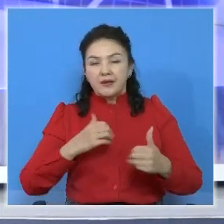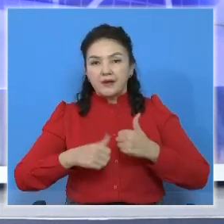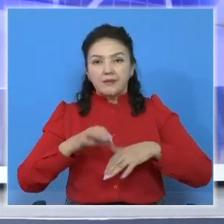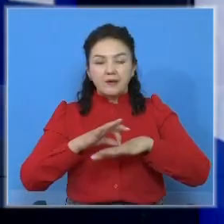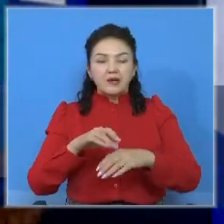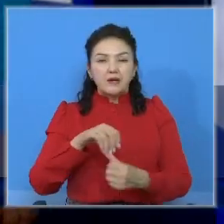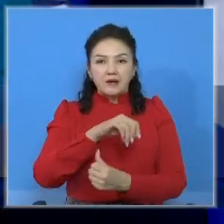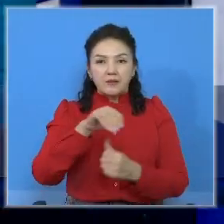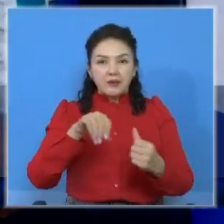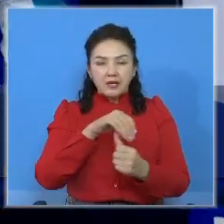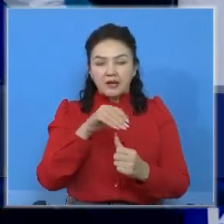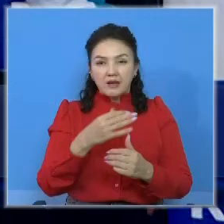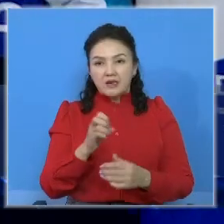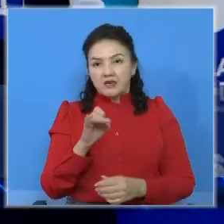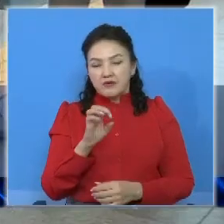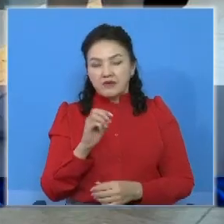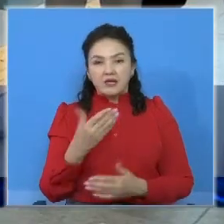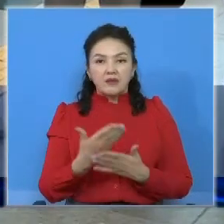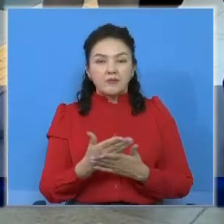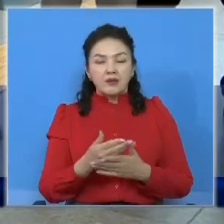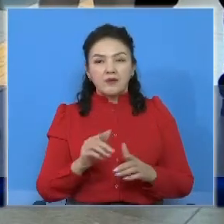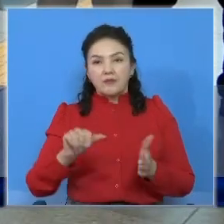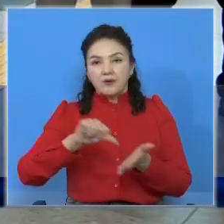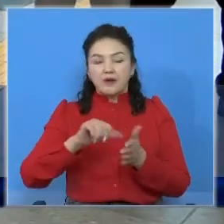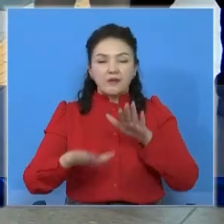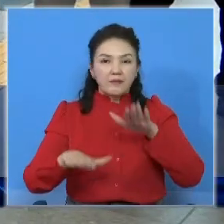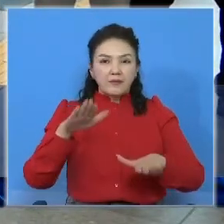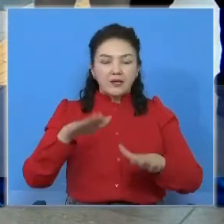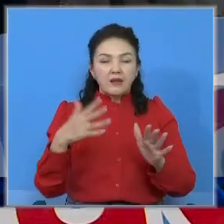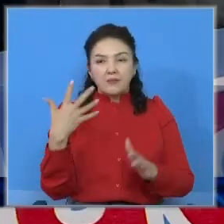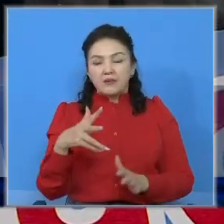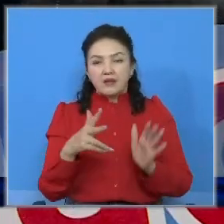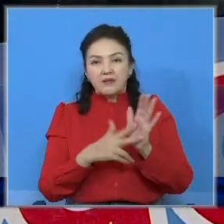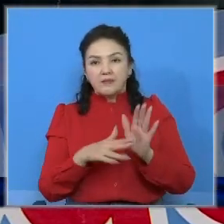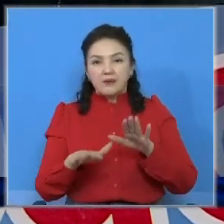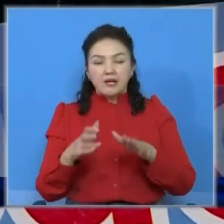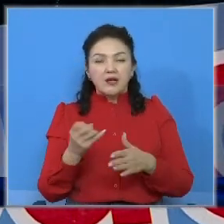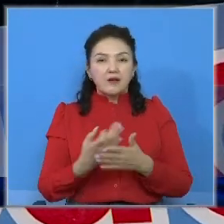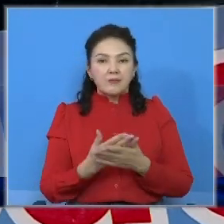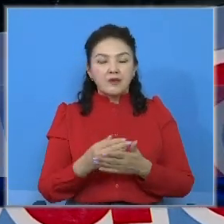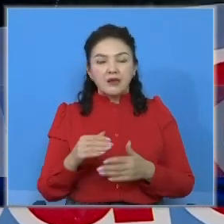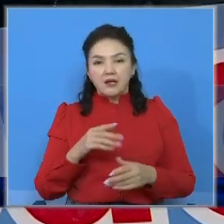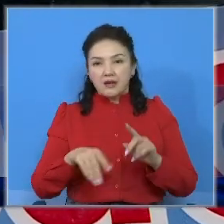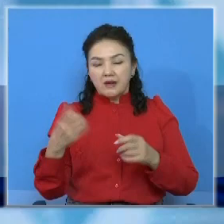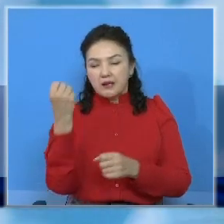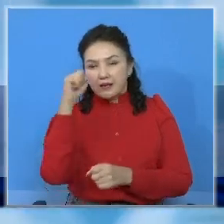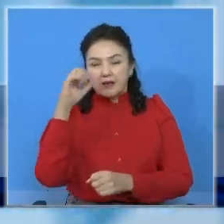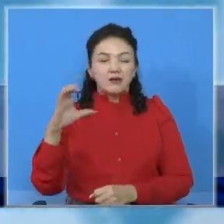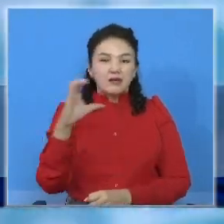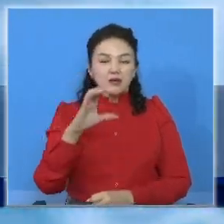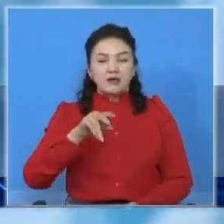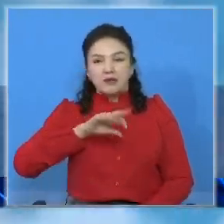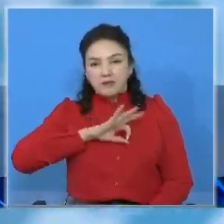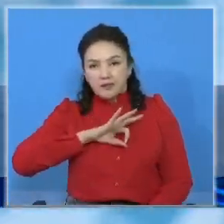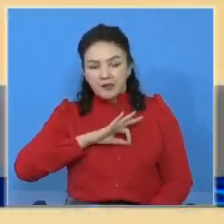проходили в столице Армении Ереване выступивший весовой категории 58 кг наш Земляк завоевал серебряную